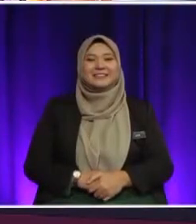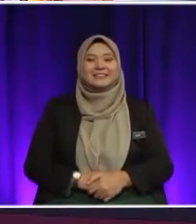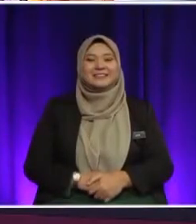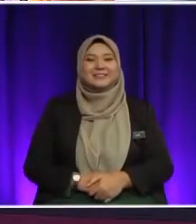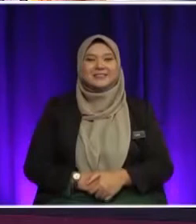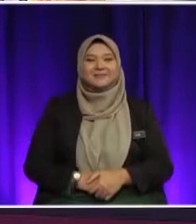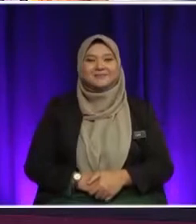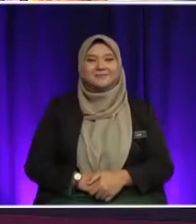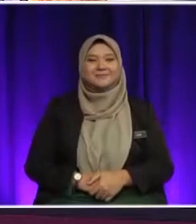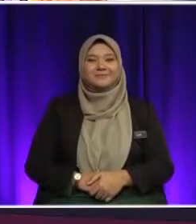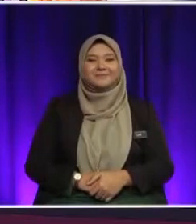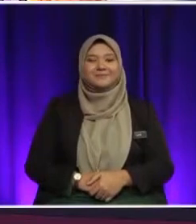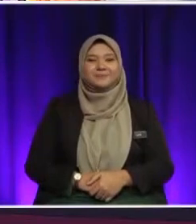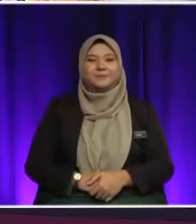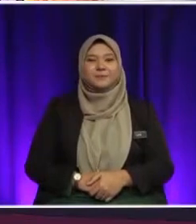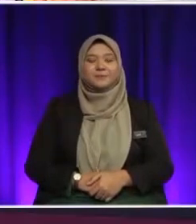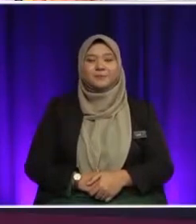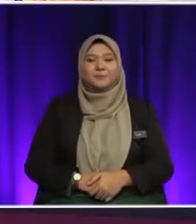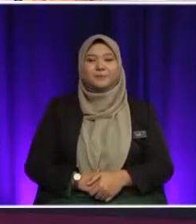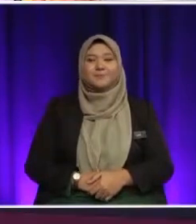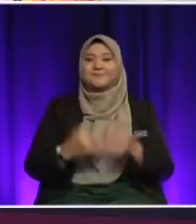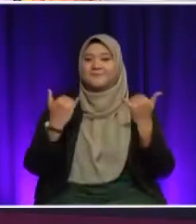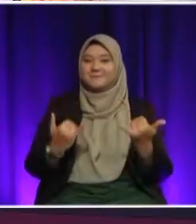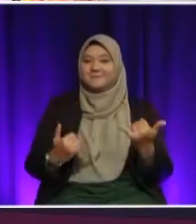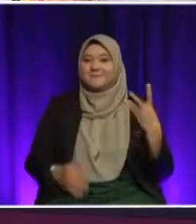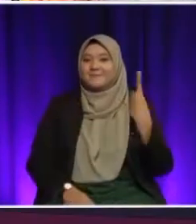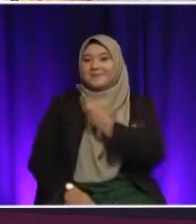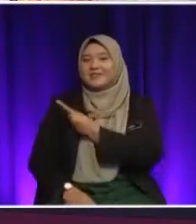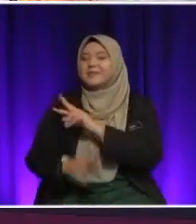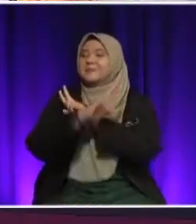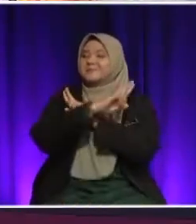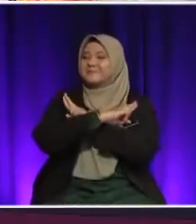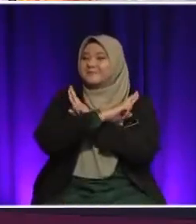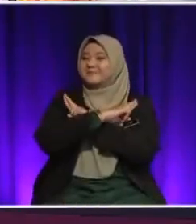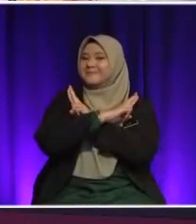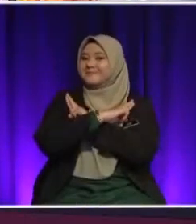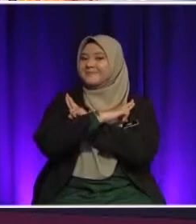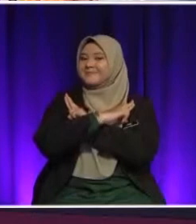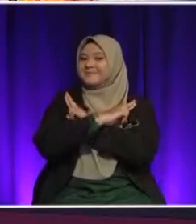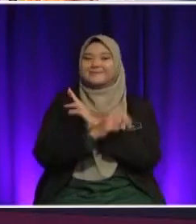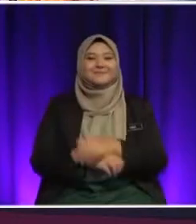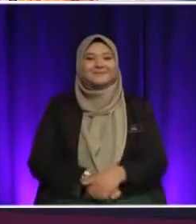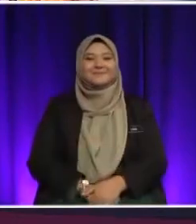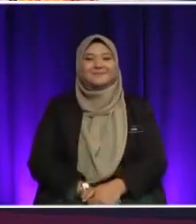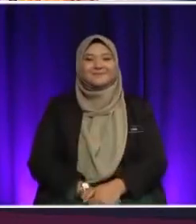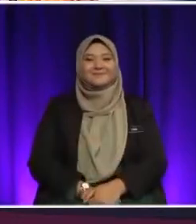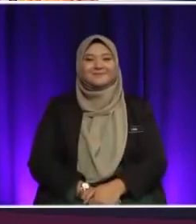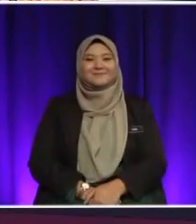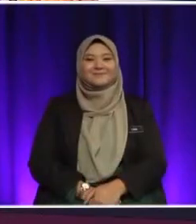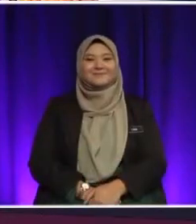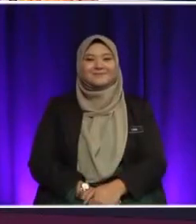banyak bintang dan Sekarang kita akan kembali semula selepas ini di slot mendengar rendah diri